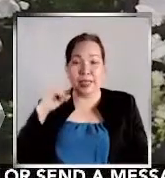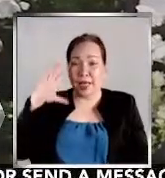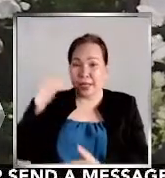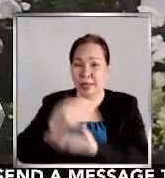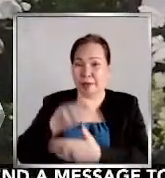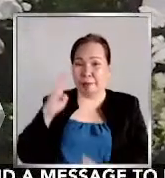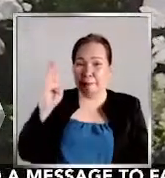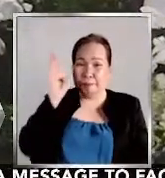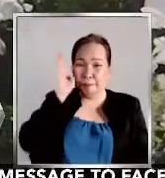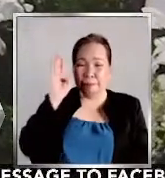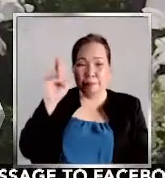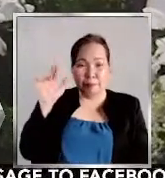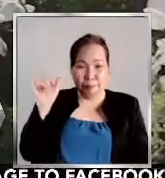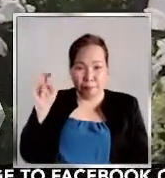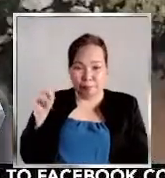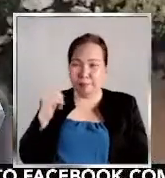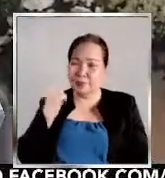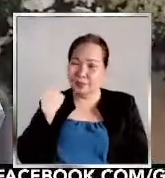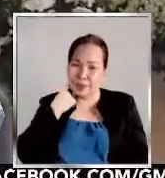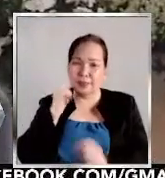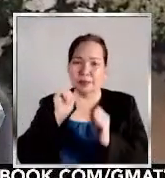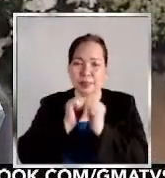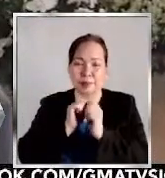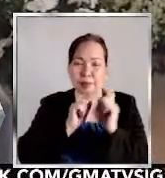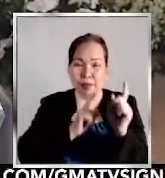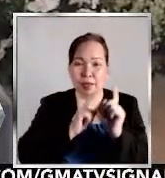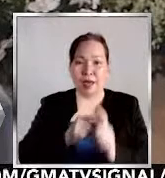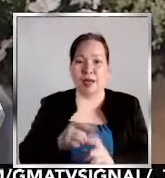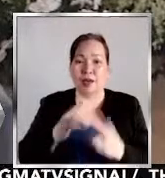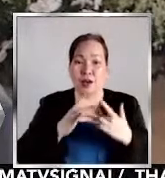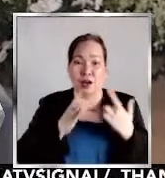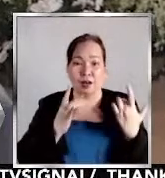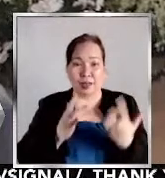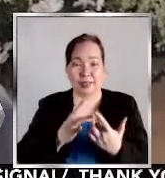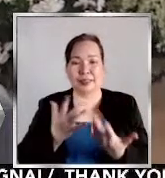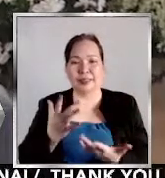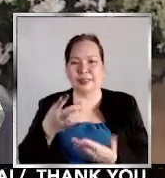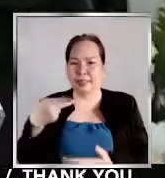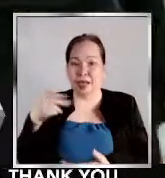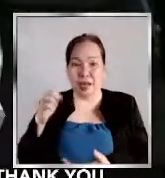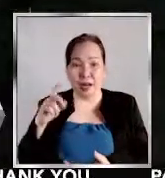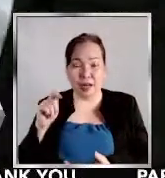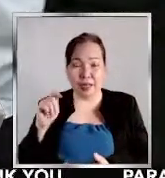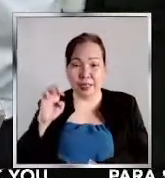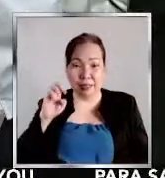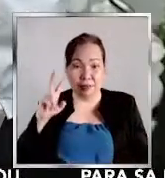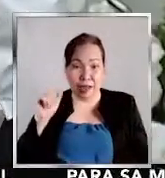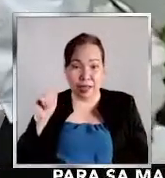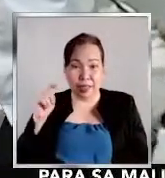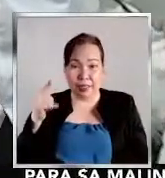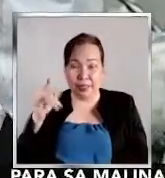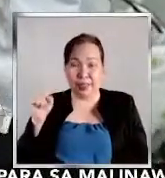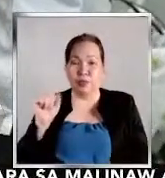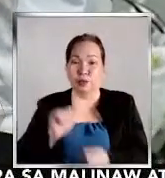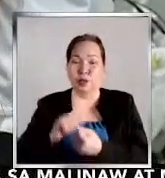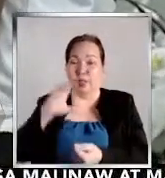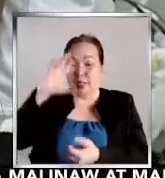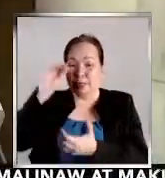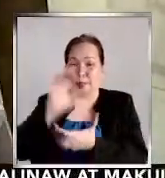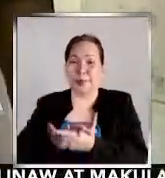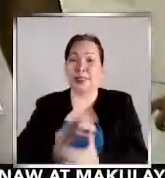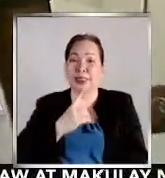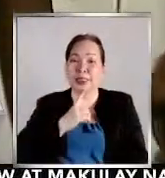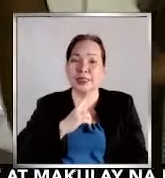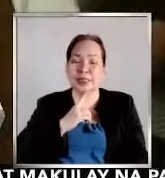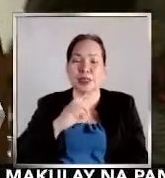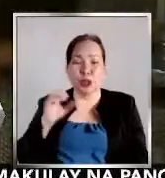Dumalaw na rin kanina sa burol si Heart Evangelista at Mister na si Senator-elect Cheese Escudero. Gayon din si Senator-elect Raffy Tulfo,